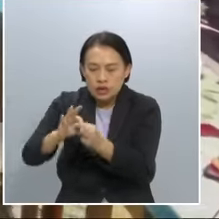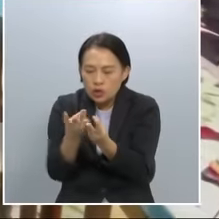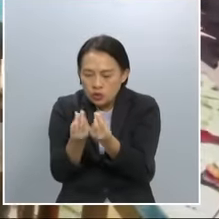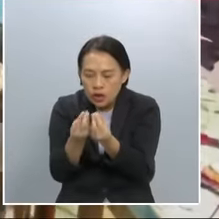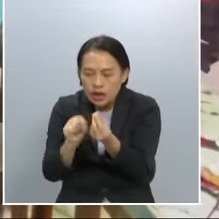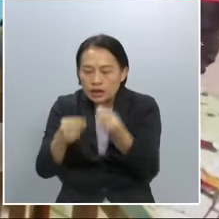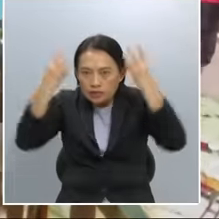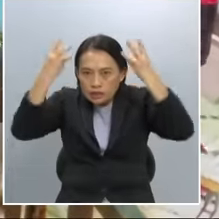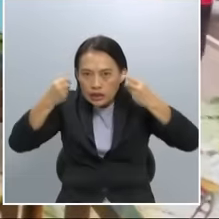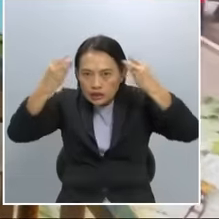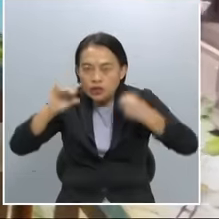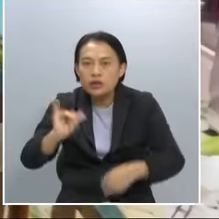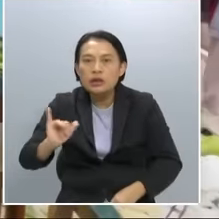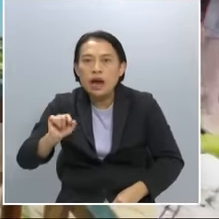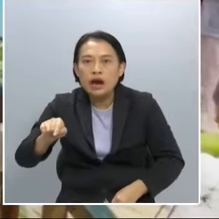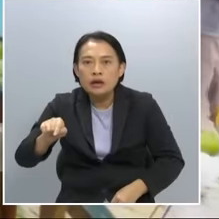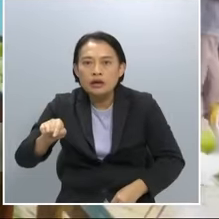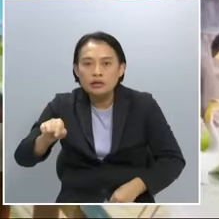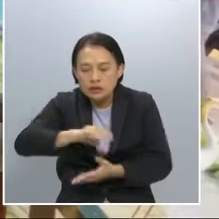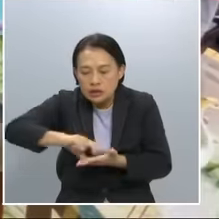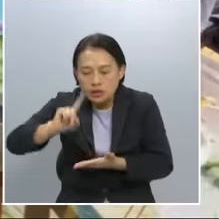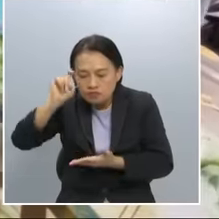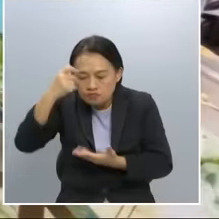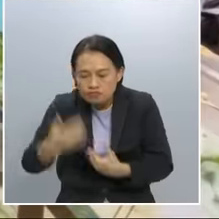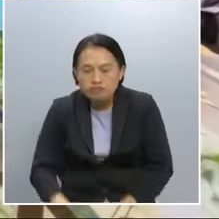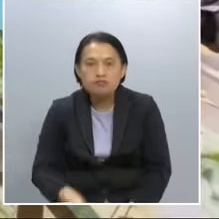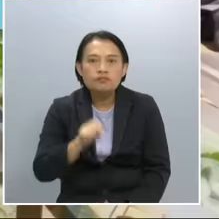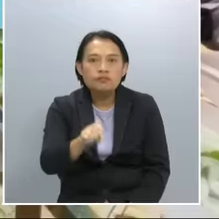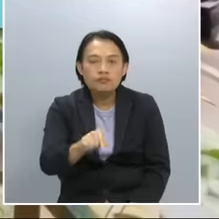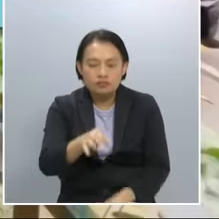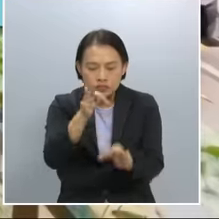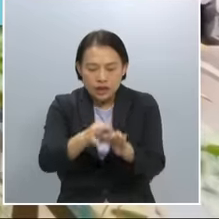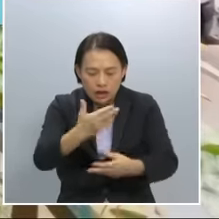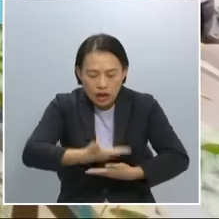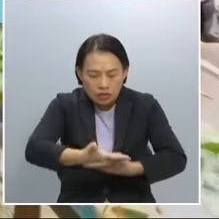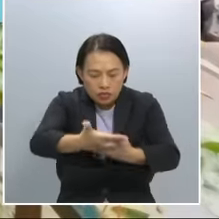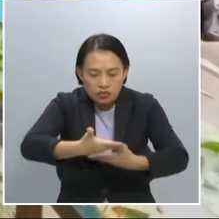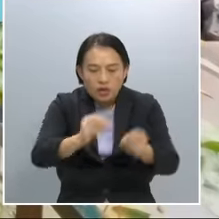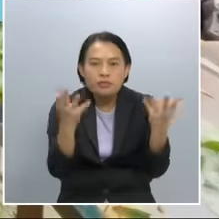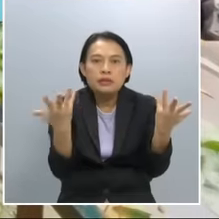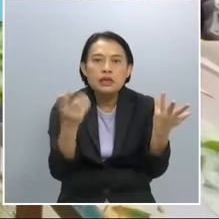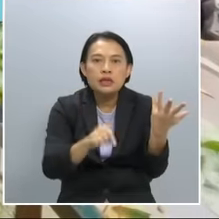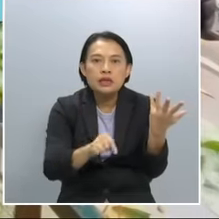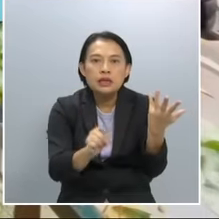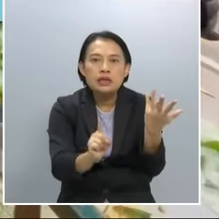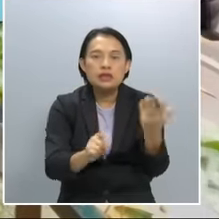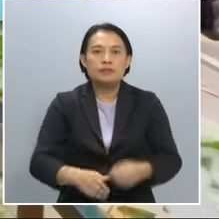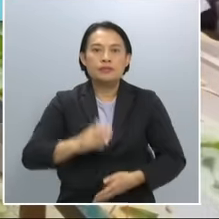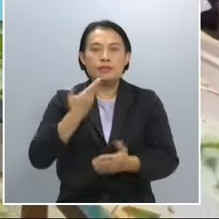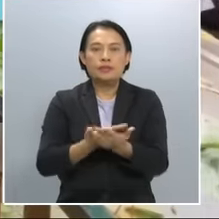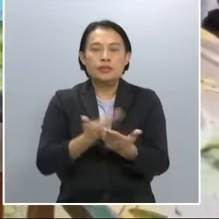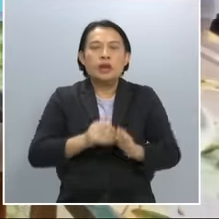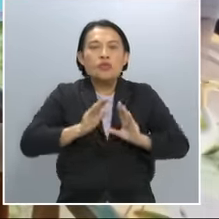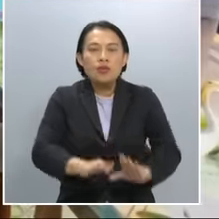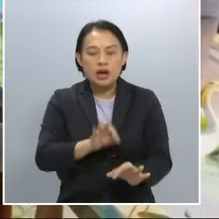ำตัวประชาชนหรือบัญชีไม่มีการเคลื่อนไหวและธนาคารเขาหยุดเลยรวมถึงกรณีบัญชีเงินฝากธนาคาร